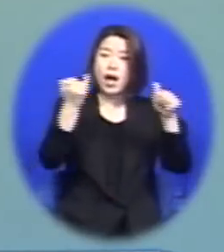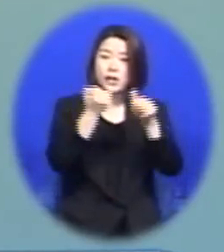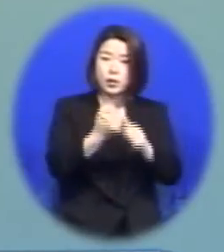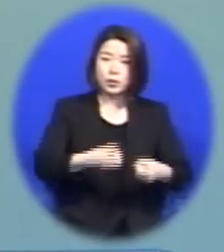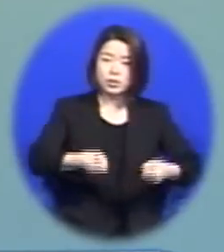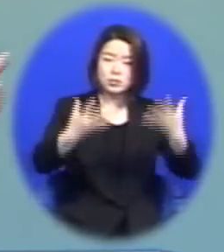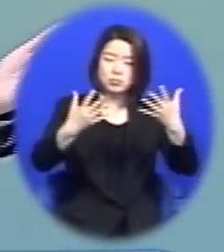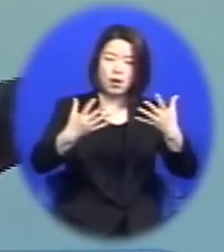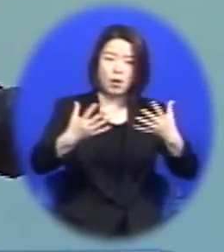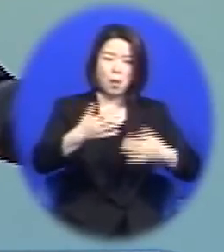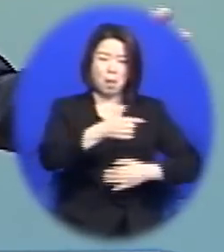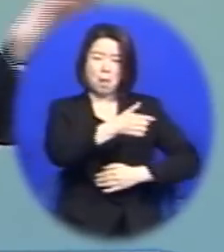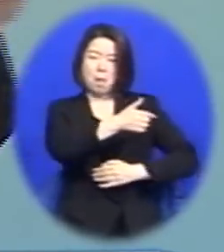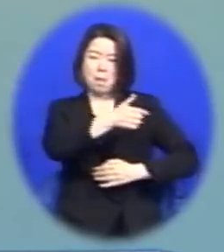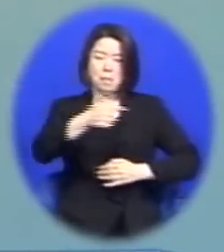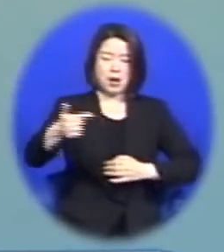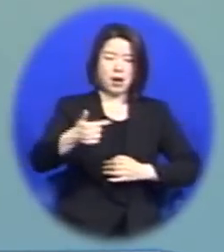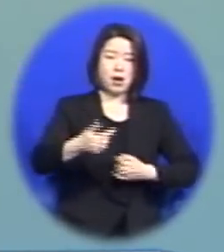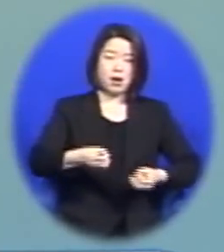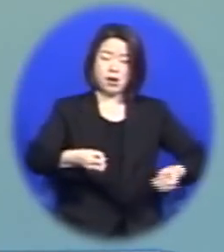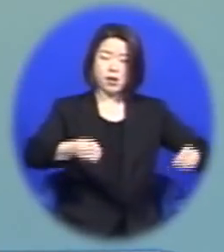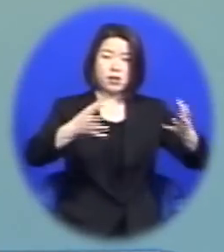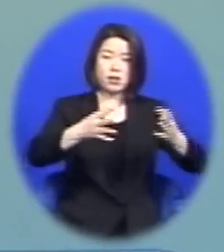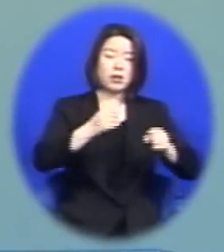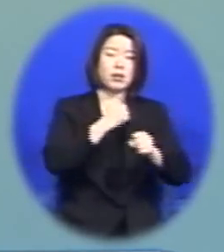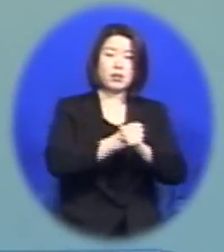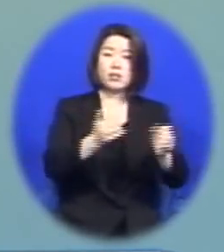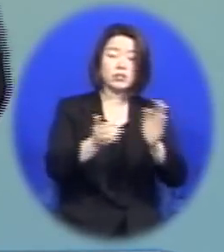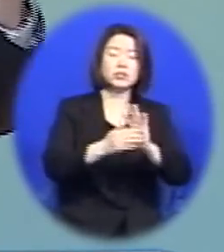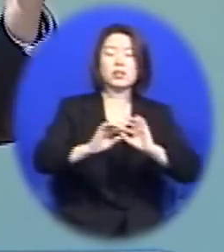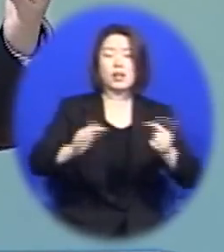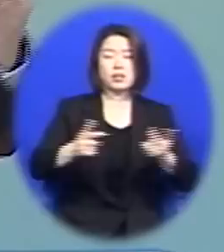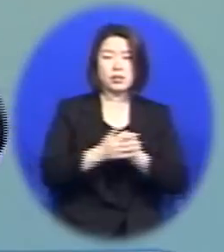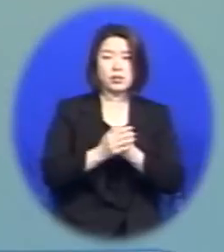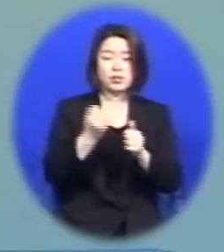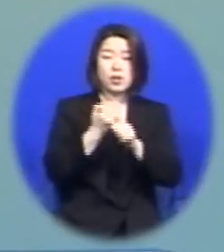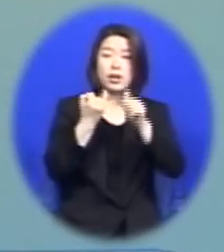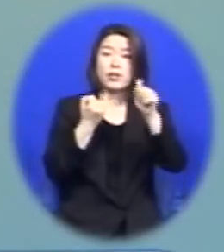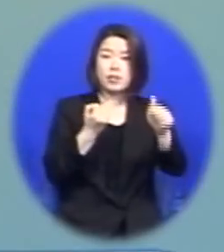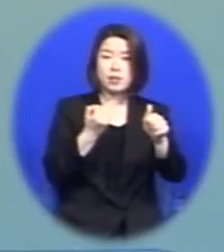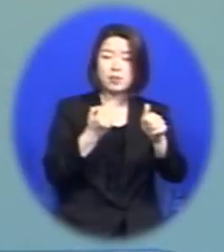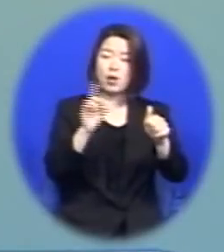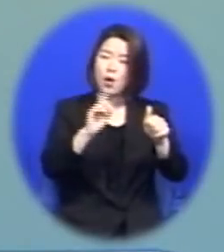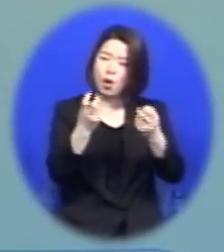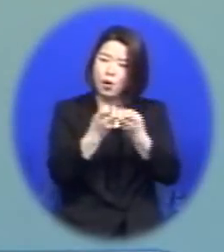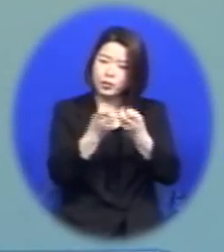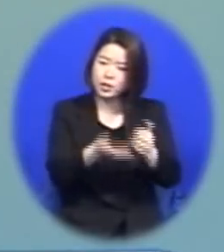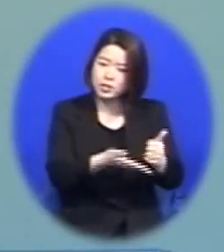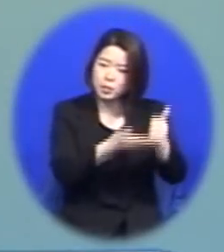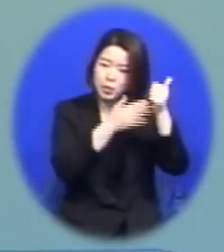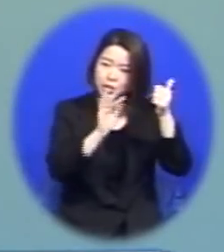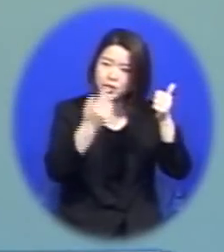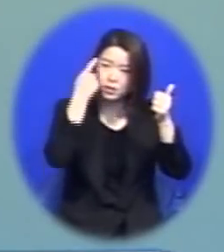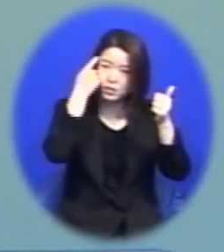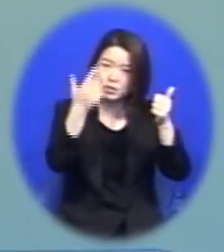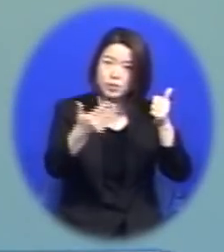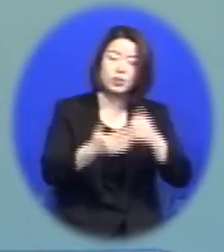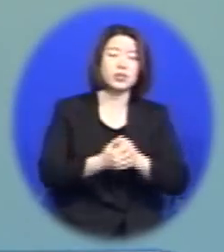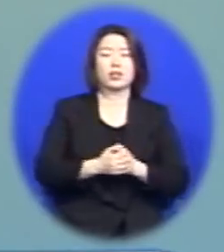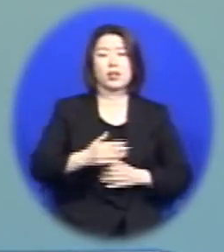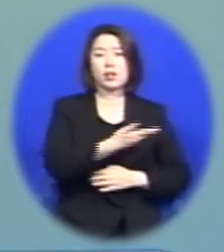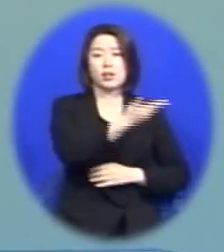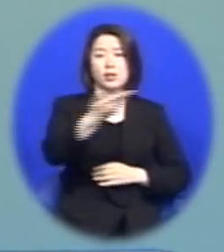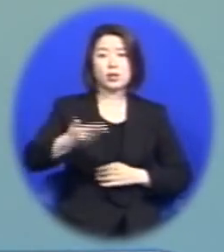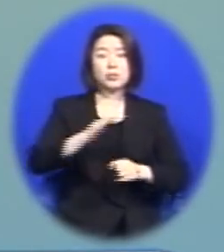거창하게 하면 행복한 가정 이루어 지는 거 아닙니다 나한테 너 어떻게 해야 되는 거죠 여러분 잘